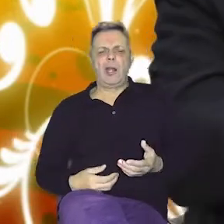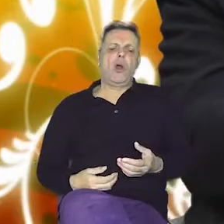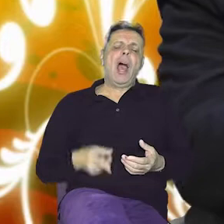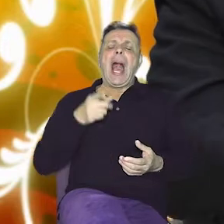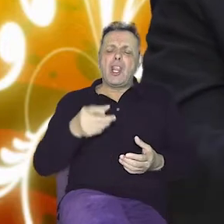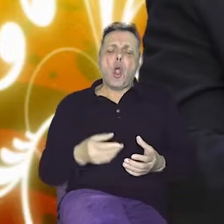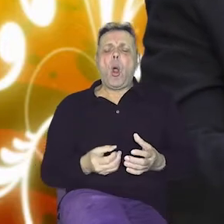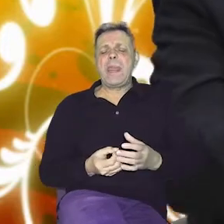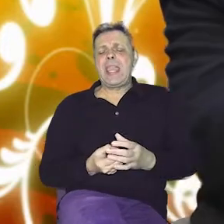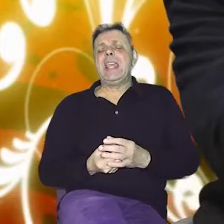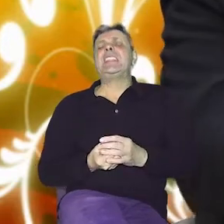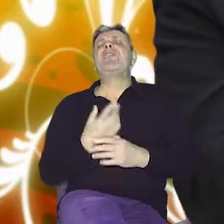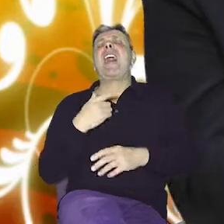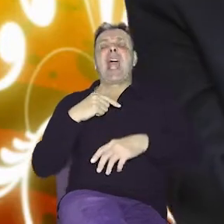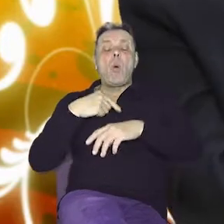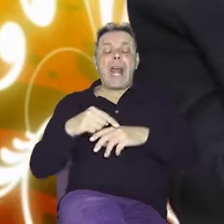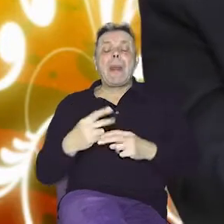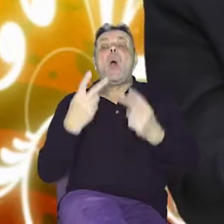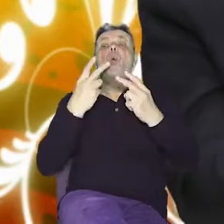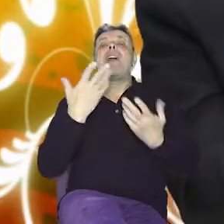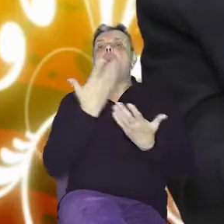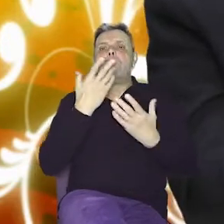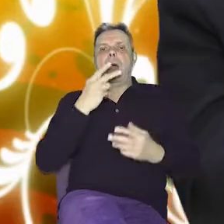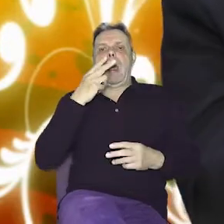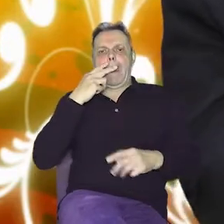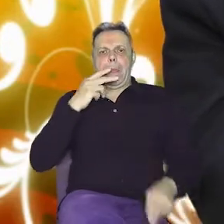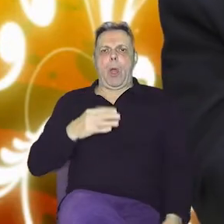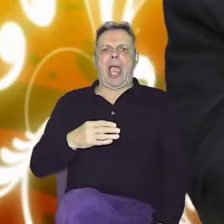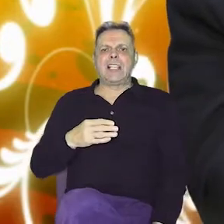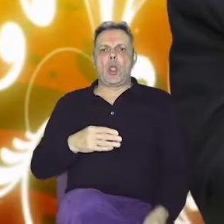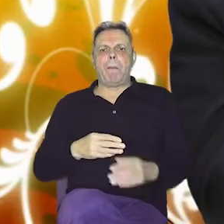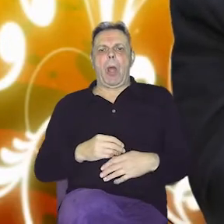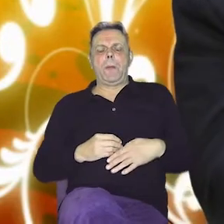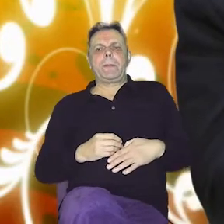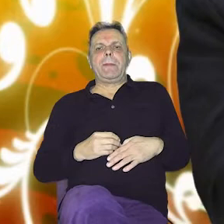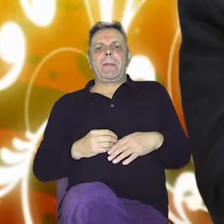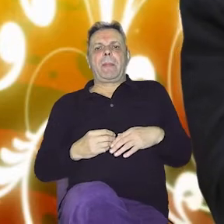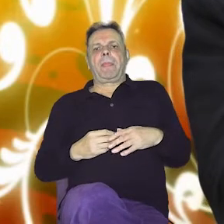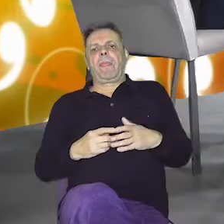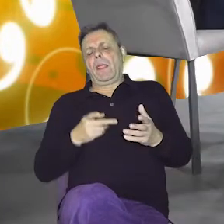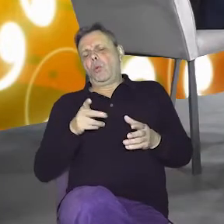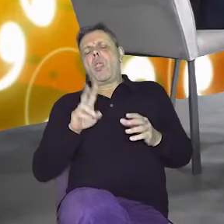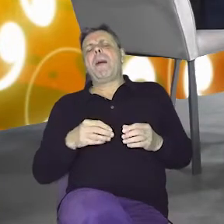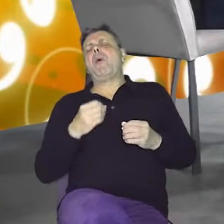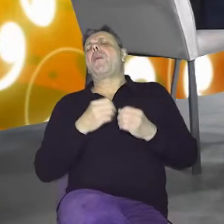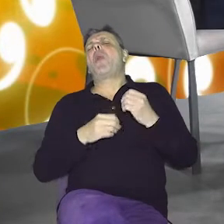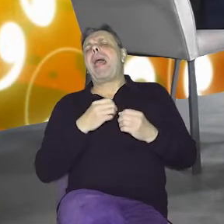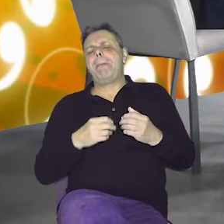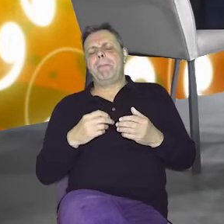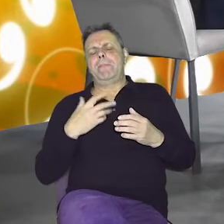na, uglavnom na stopalu. Jel? I imamo te rane koje su uglavnom na potkoljenici, koje su problem sa